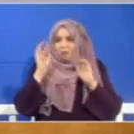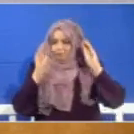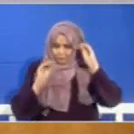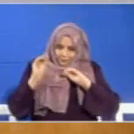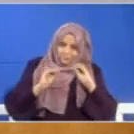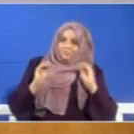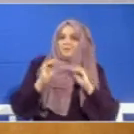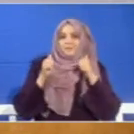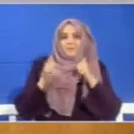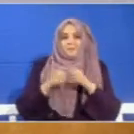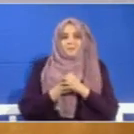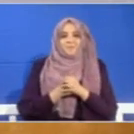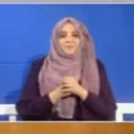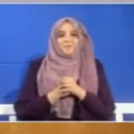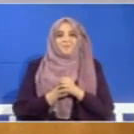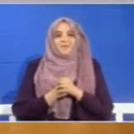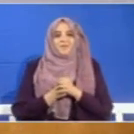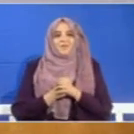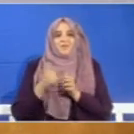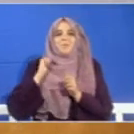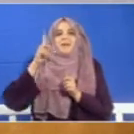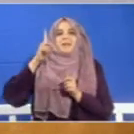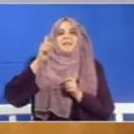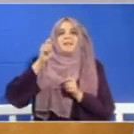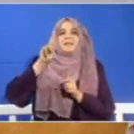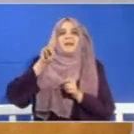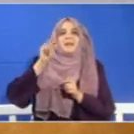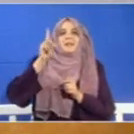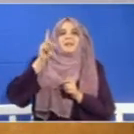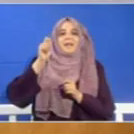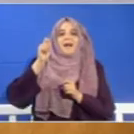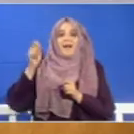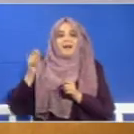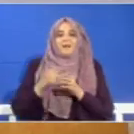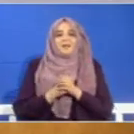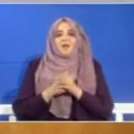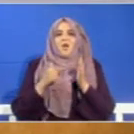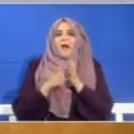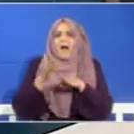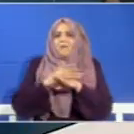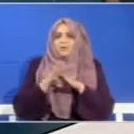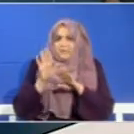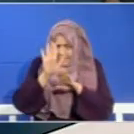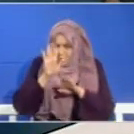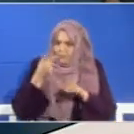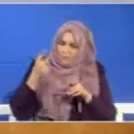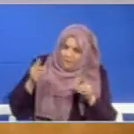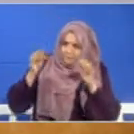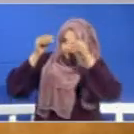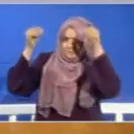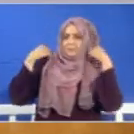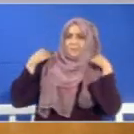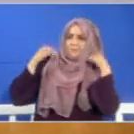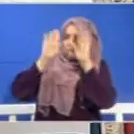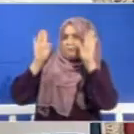لائق. فكانت أم الدرداء رضي الله تعالى عنها قبل أن يخرج أبو الدرداء تلقاه تعتني بهندامه